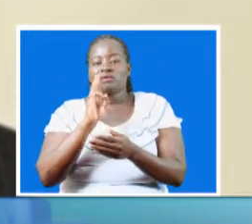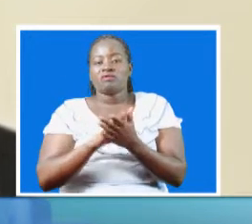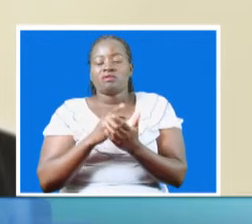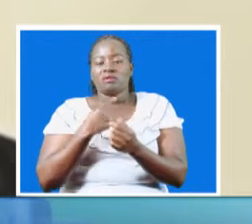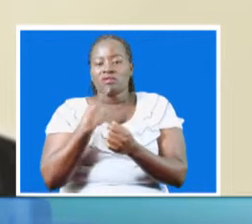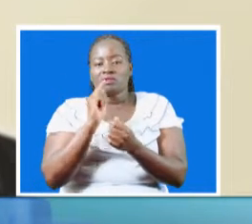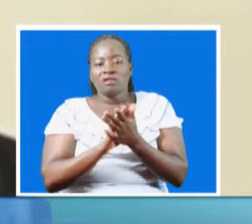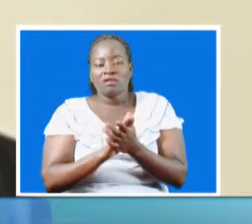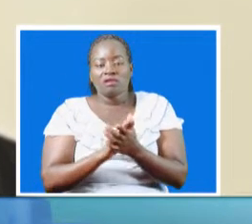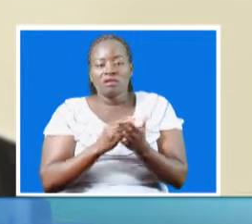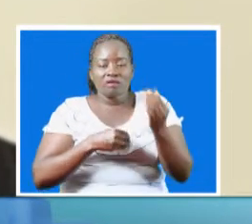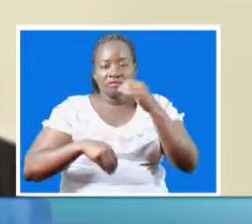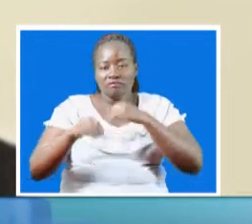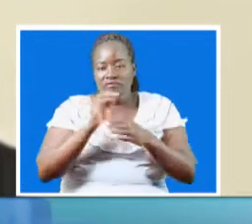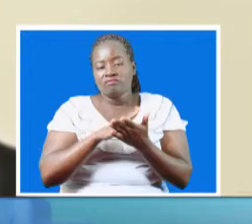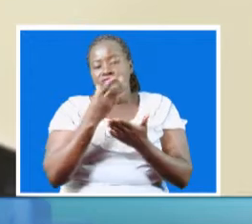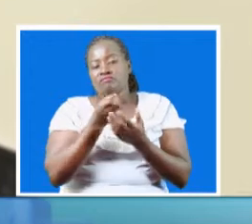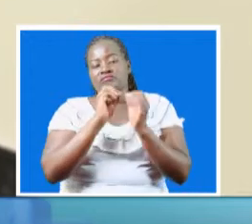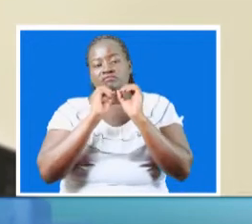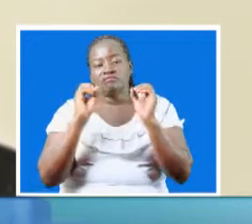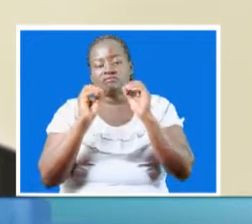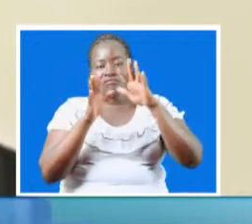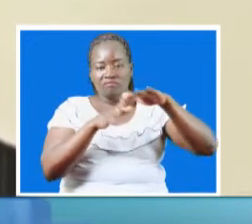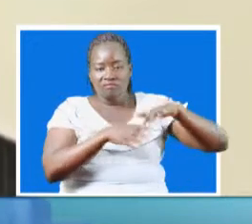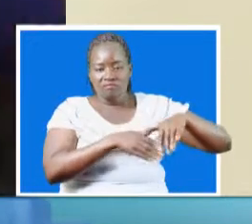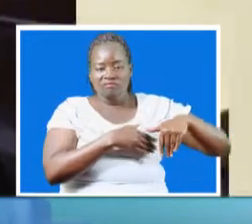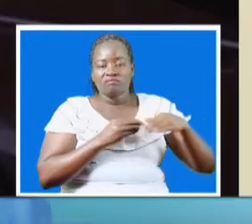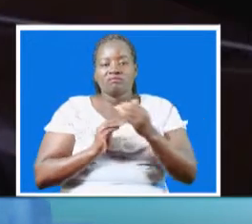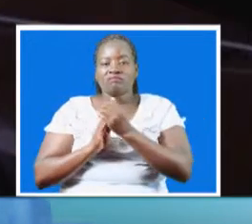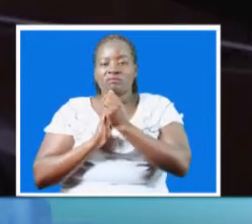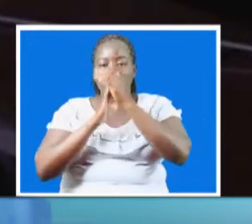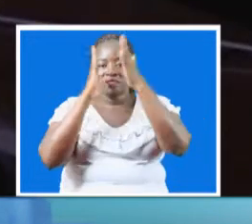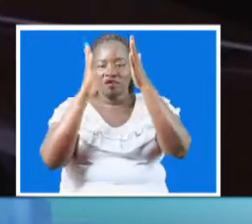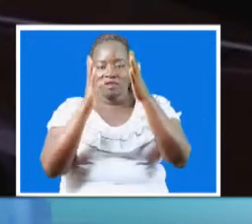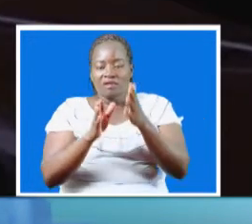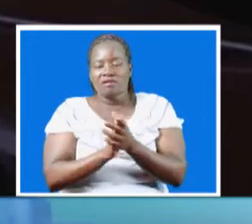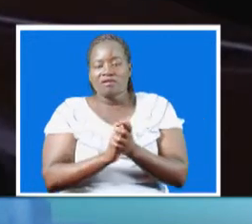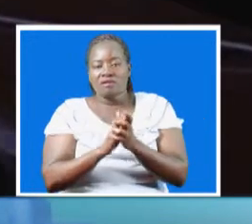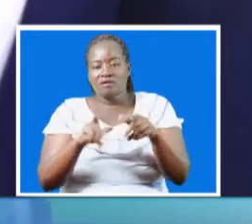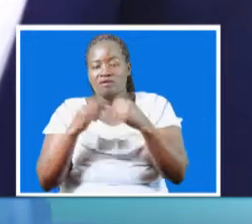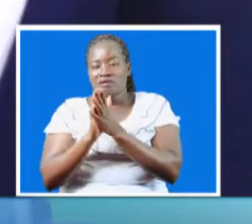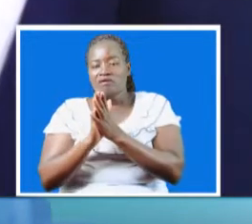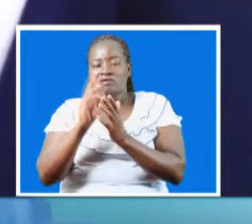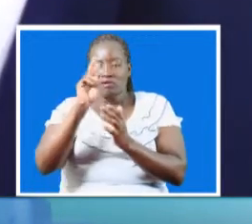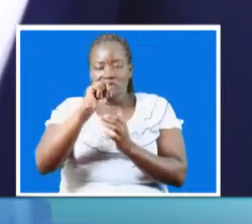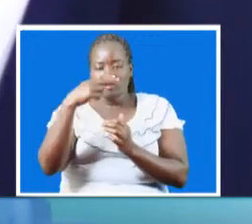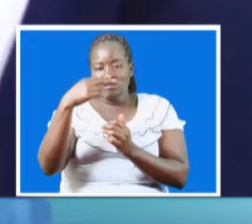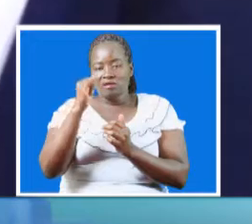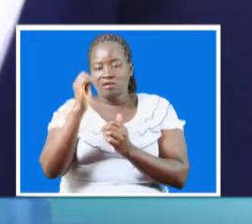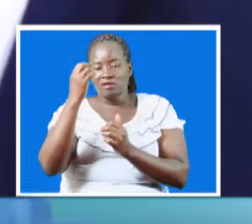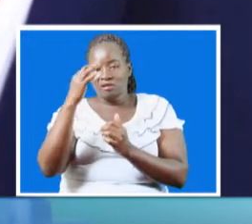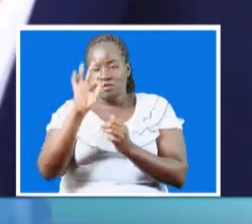maisai Monchelungui nyaugete gutire besha shiurete atogolia arohoke rwa uheani wa kadi cia